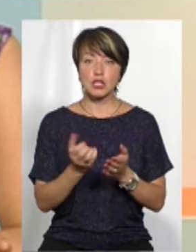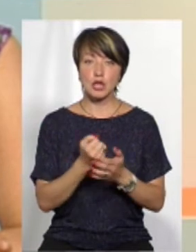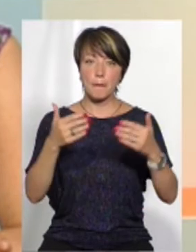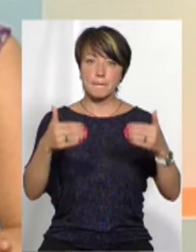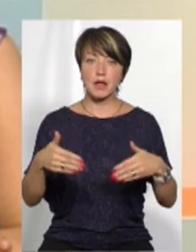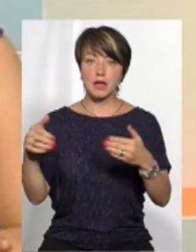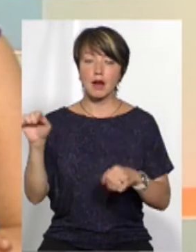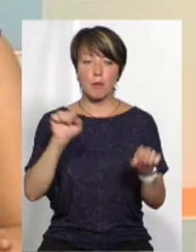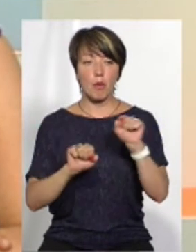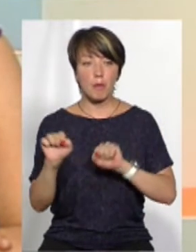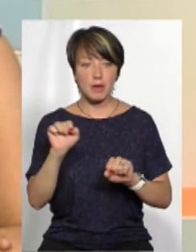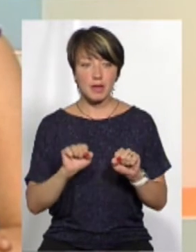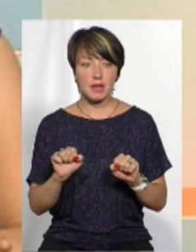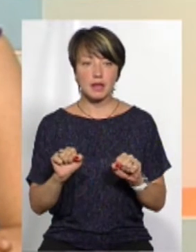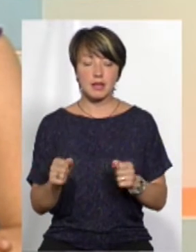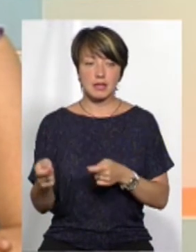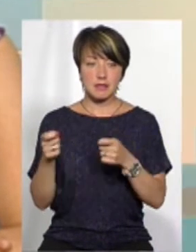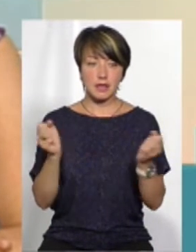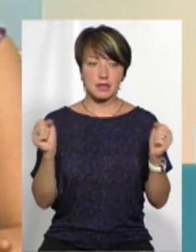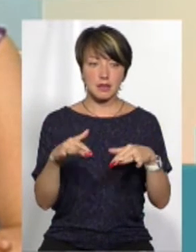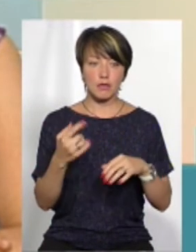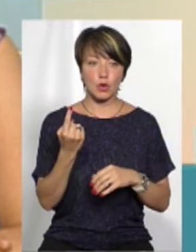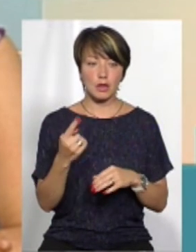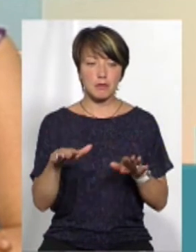банери, помили їх, звезли в одне місце.